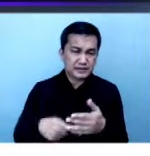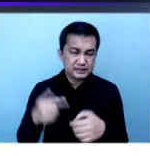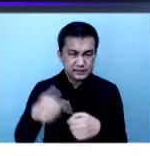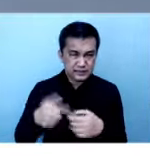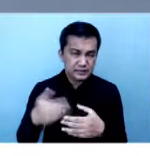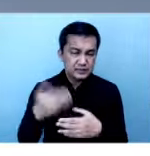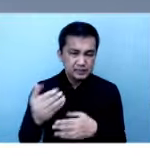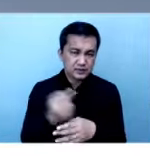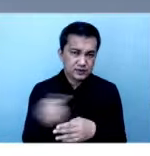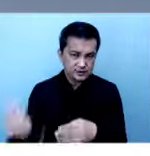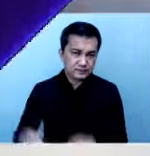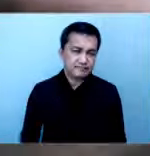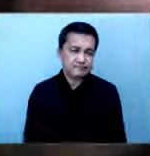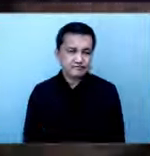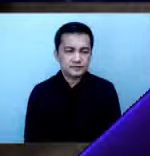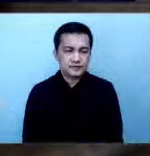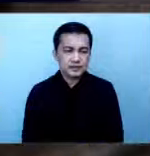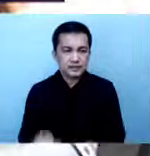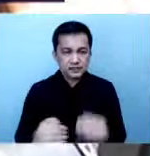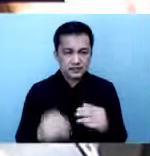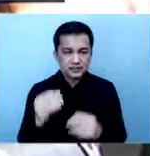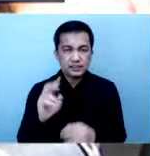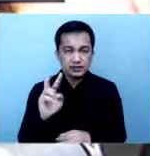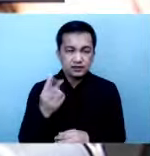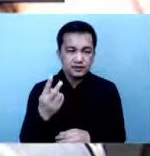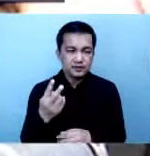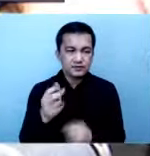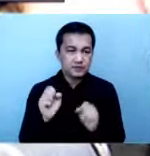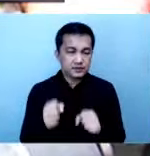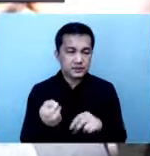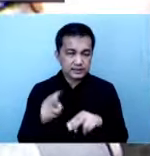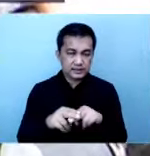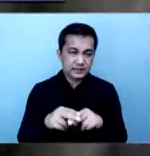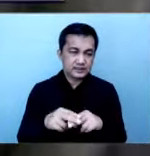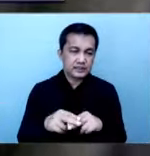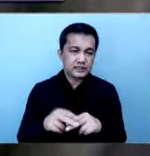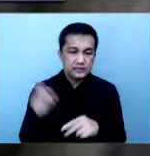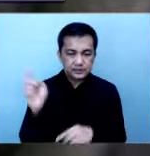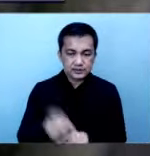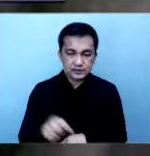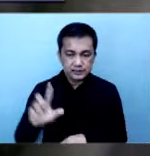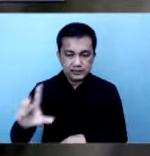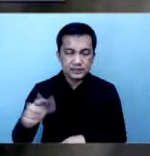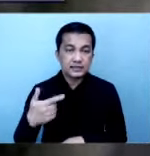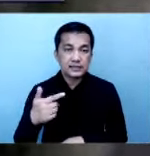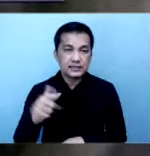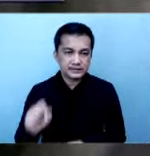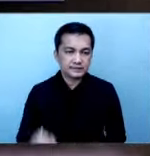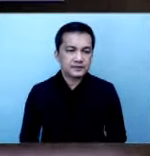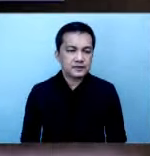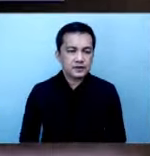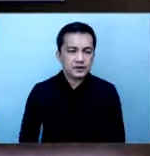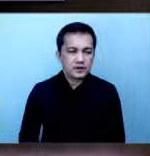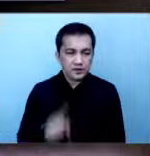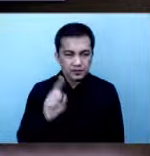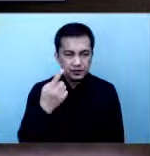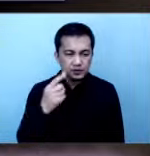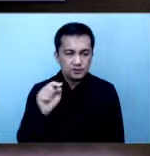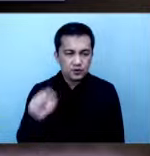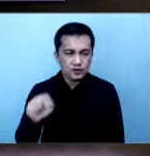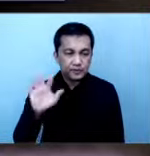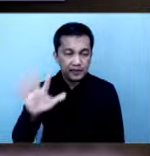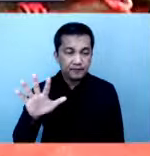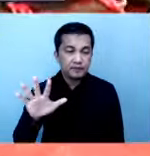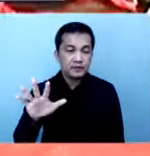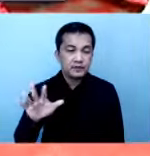linggo. Hanggang higit 2 piso ang posibleng itaas ng kada litro ng gasolina, habang hanggang 1 peso and 50 centavos naman